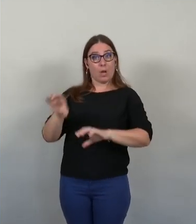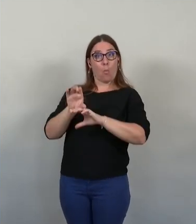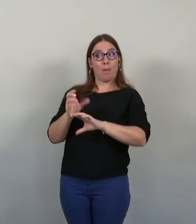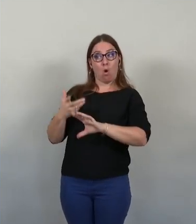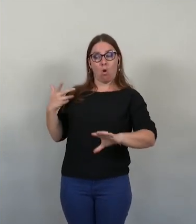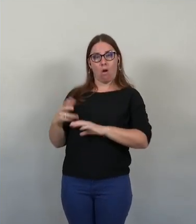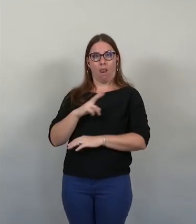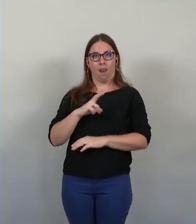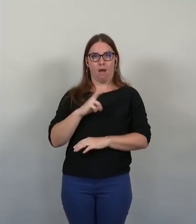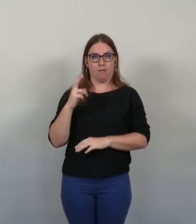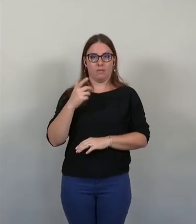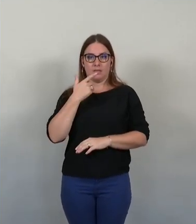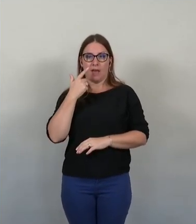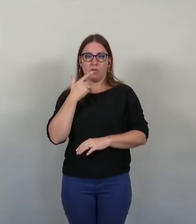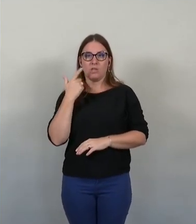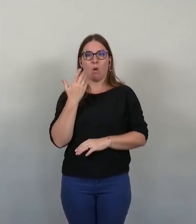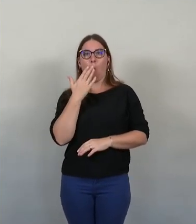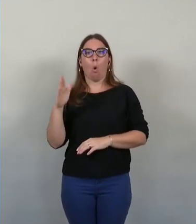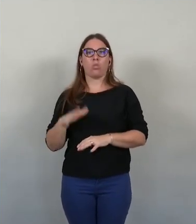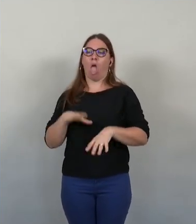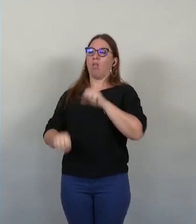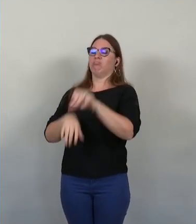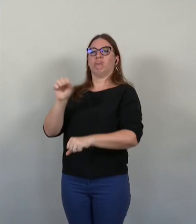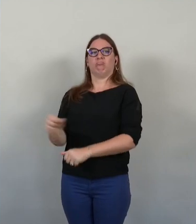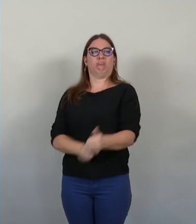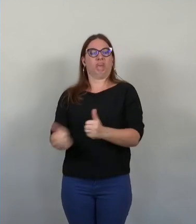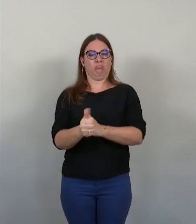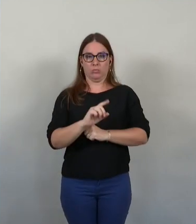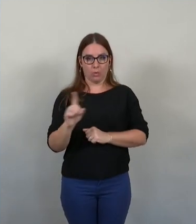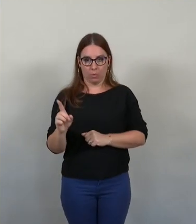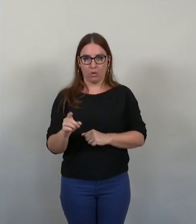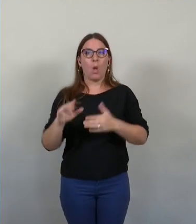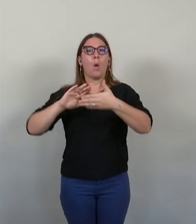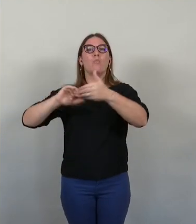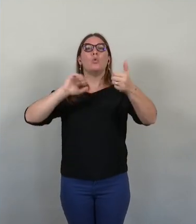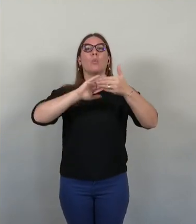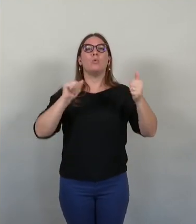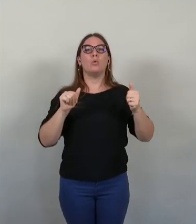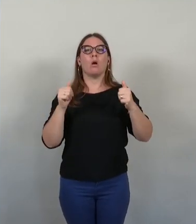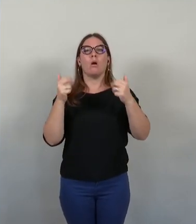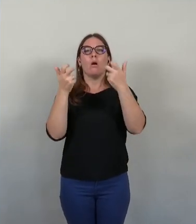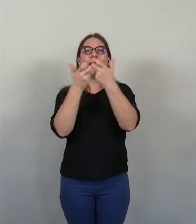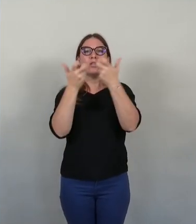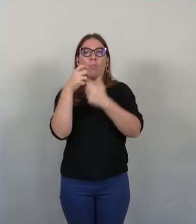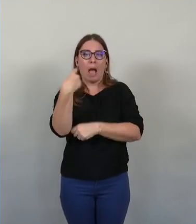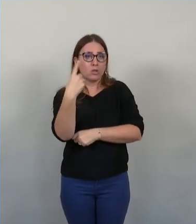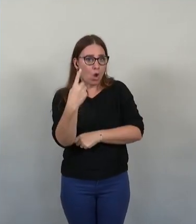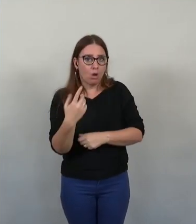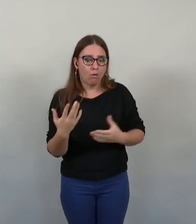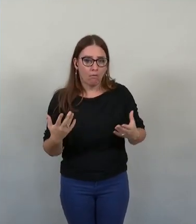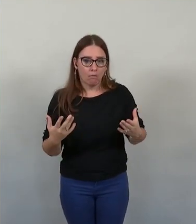donc qui ne marche pas sur les plat de bandes des dispositif déjà existant vous citez que murmure comme à vos yeux un